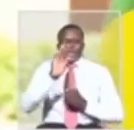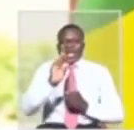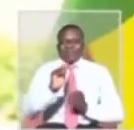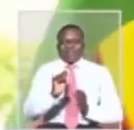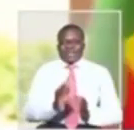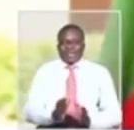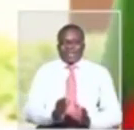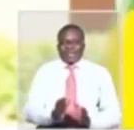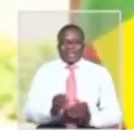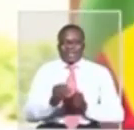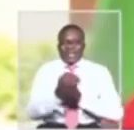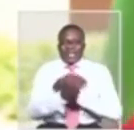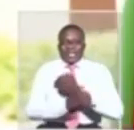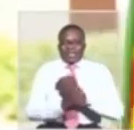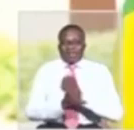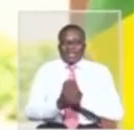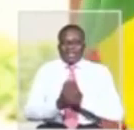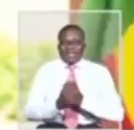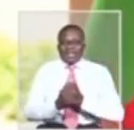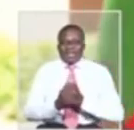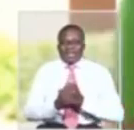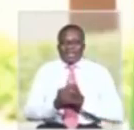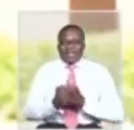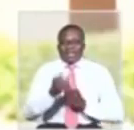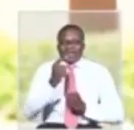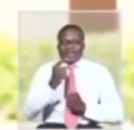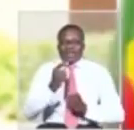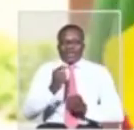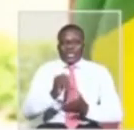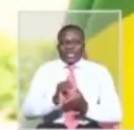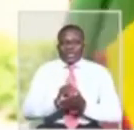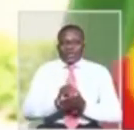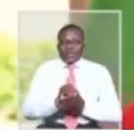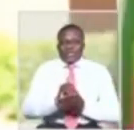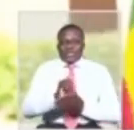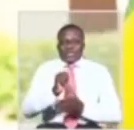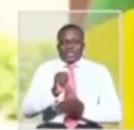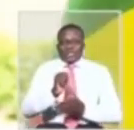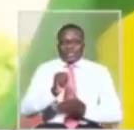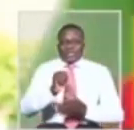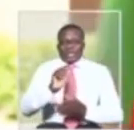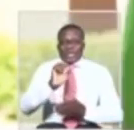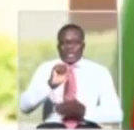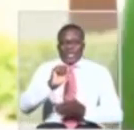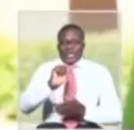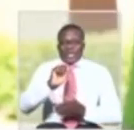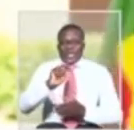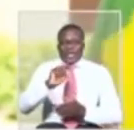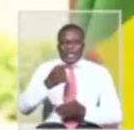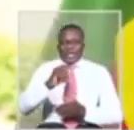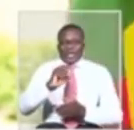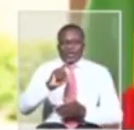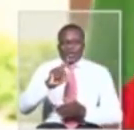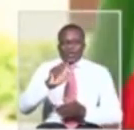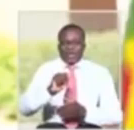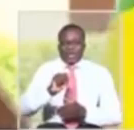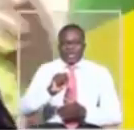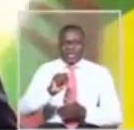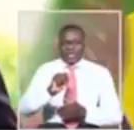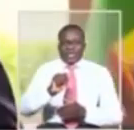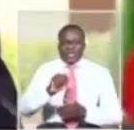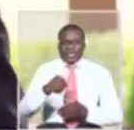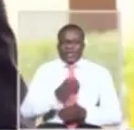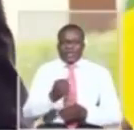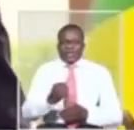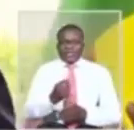cette discussion, toute la région africaine, tous les pays de la zone africaine, y compris l'Angola,